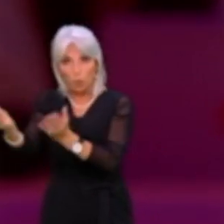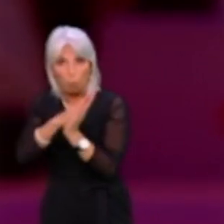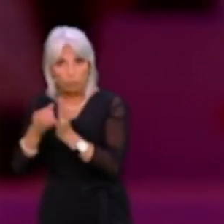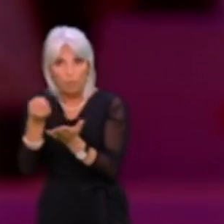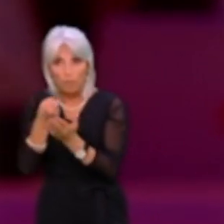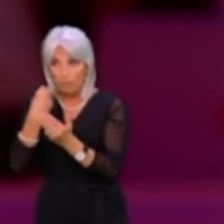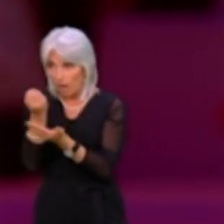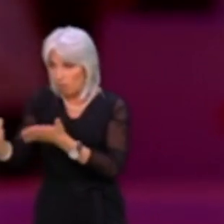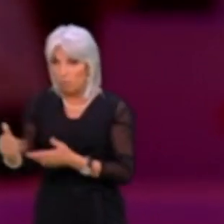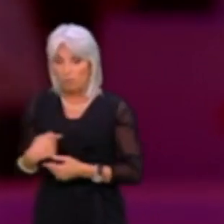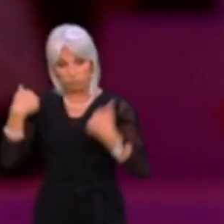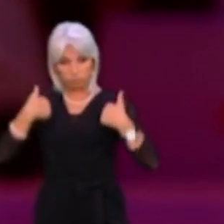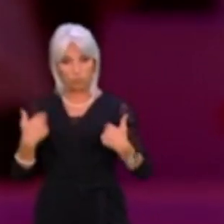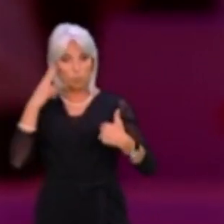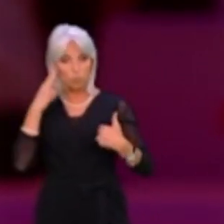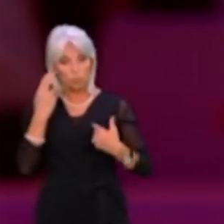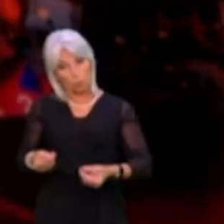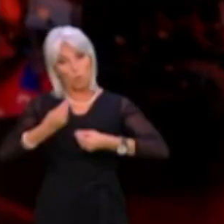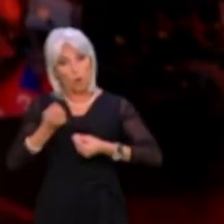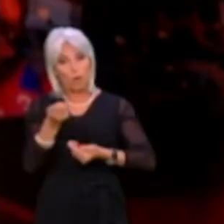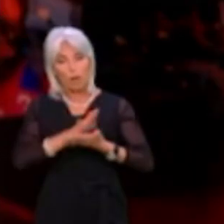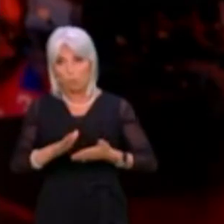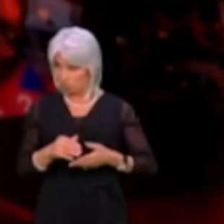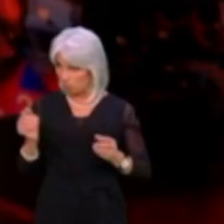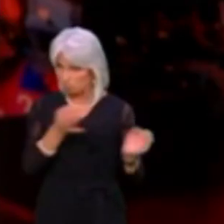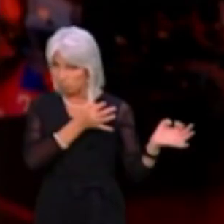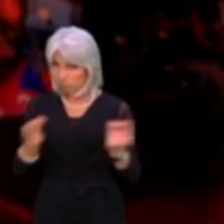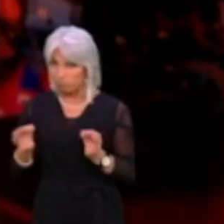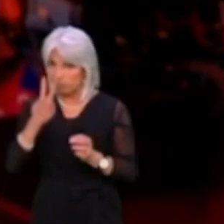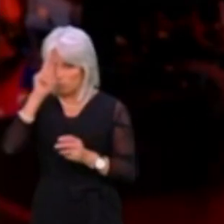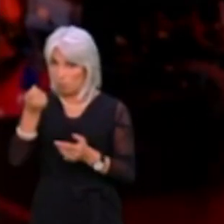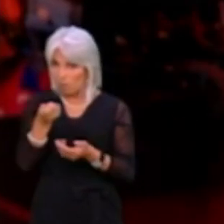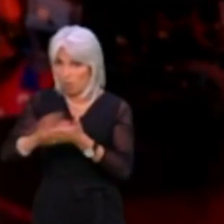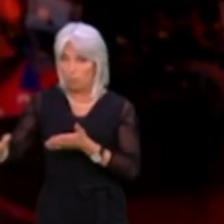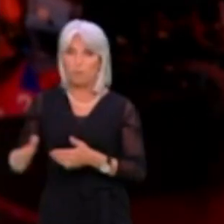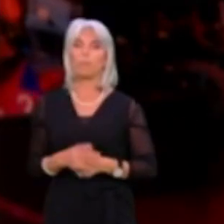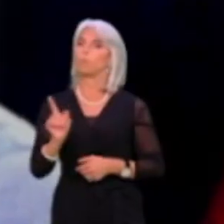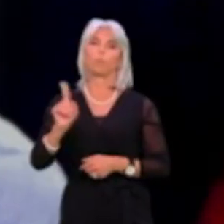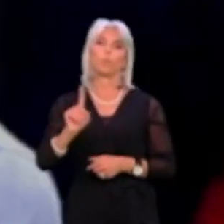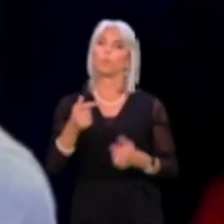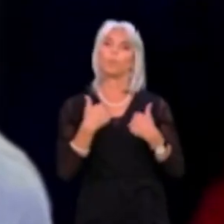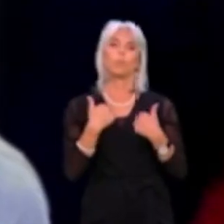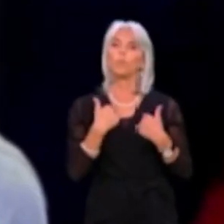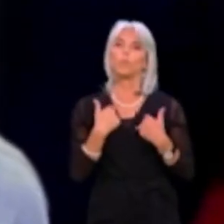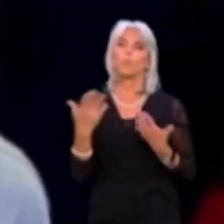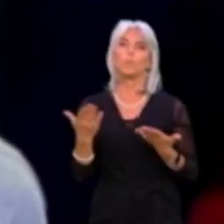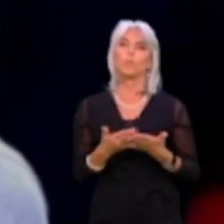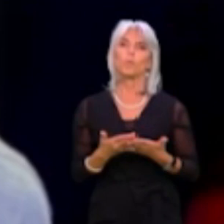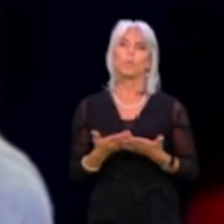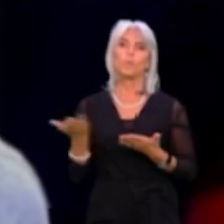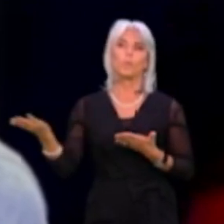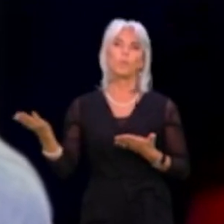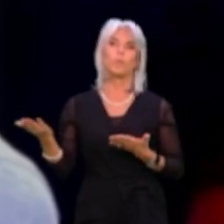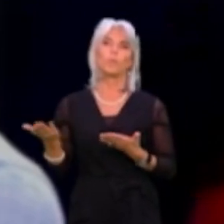cliché courant. Quand tu parles de ton handicap, on dit, en fait, vous dites que vous êtes handicapé pour avoir quelque chose de gratuit? Non, cette situation-là, elle était